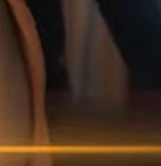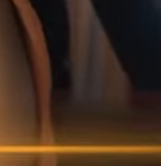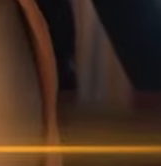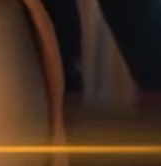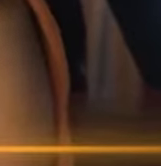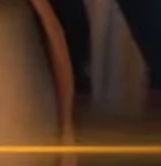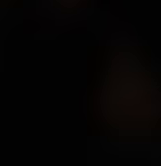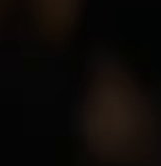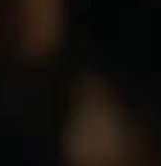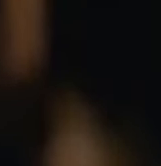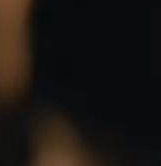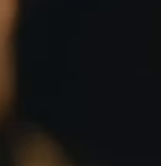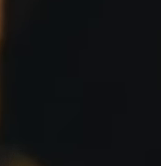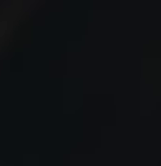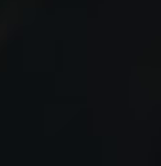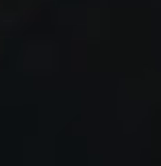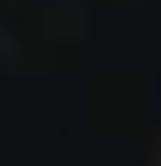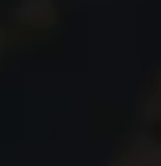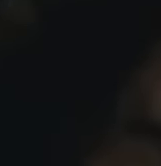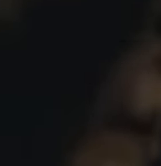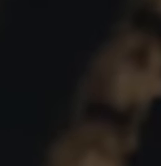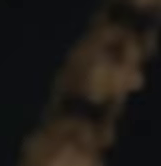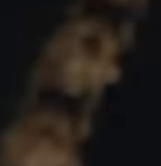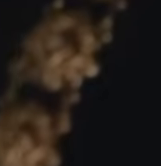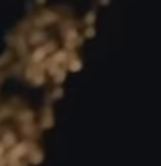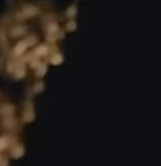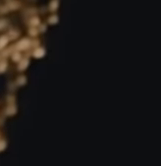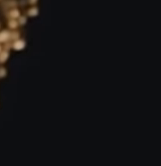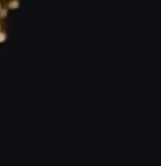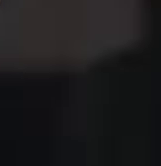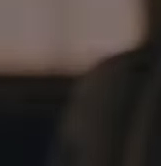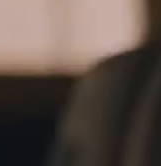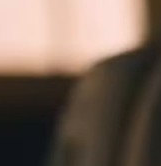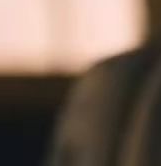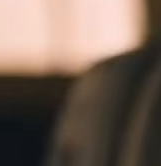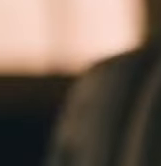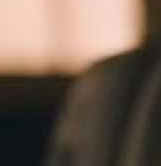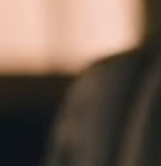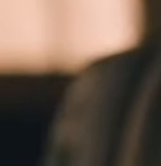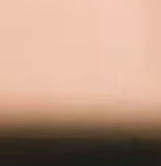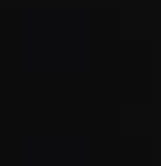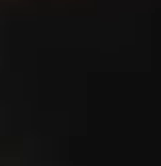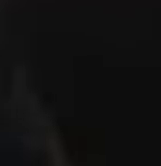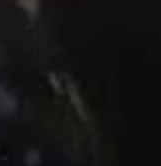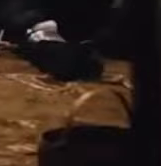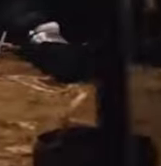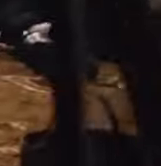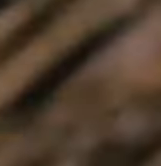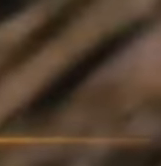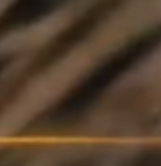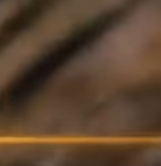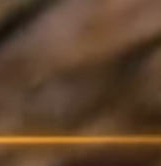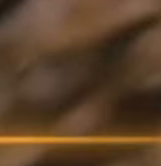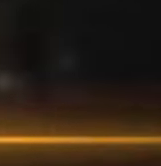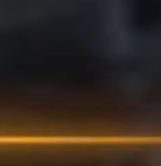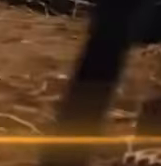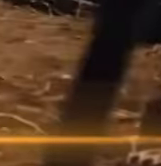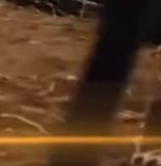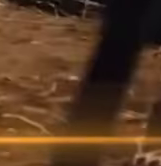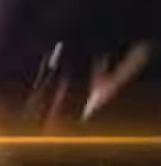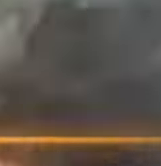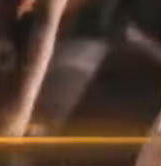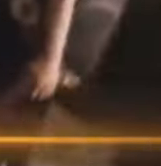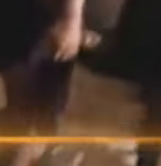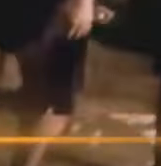Urduha. Nang 7 years, pinanday ang mga ito sa kalinisang puri ng ating mga lipi. The fierce and